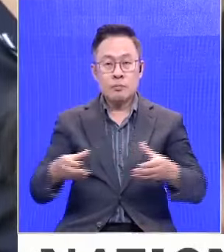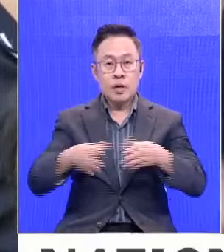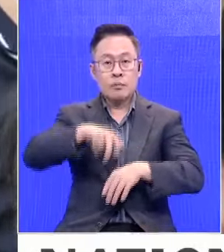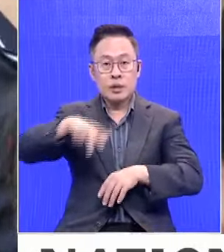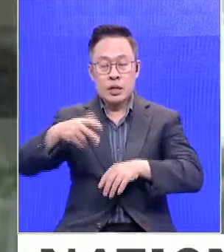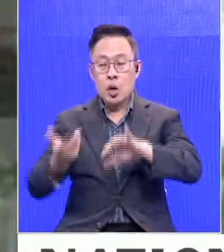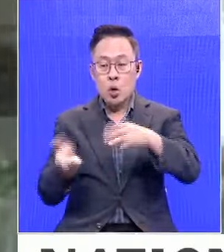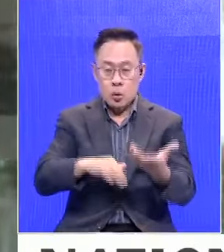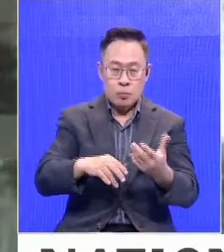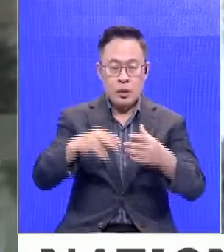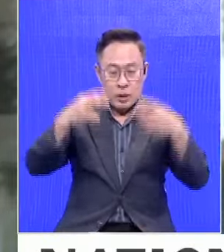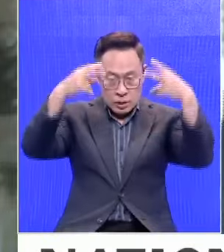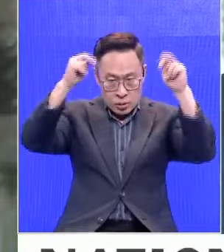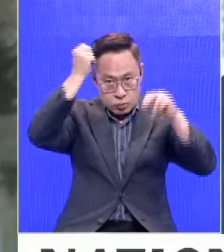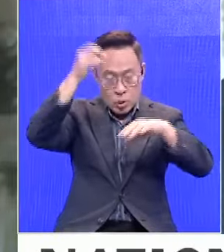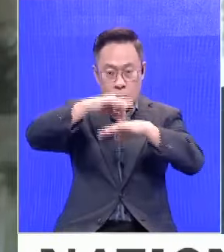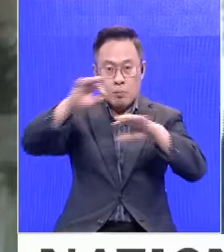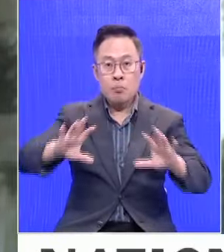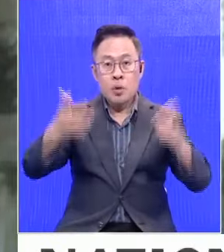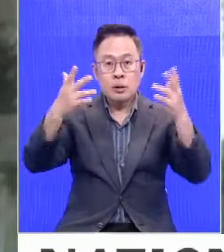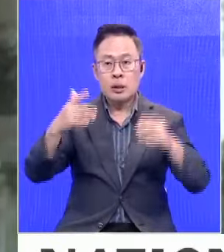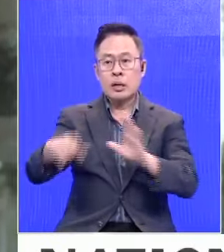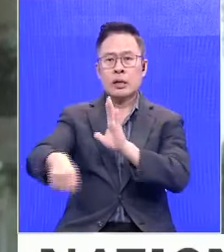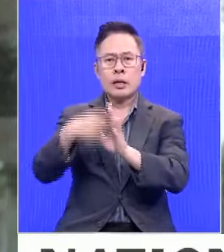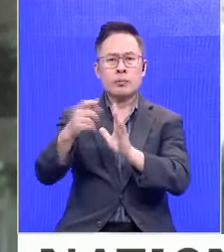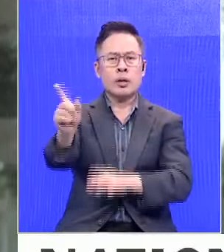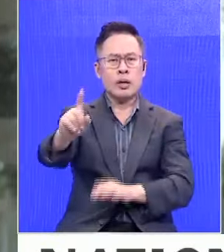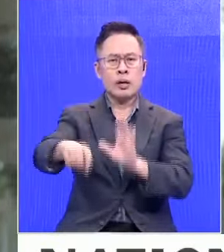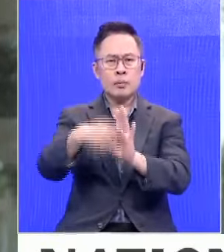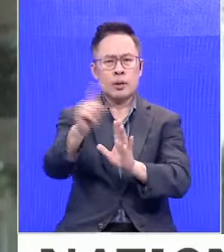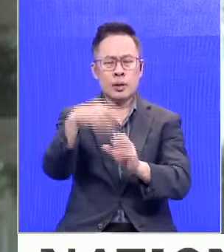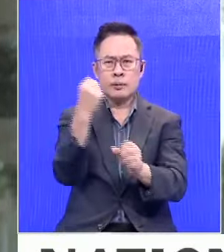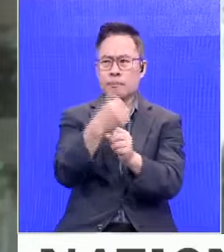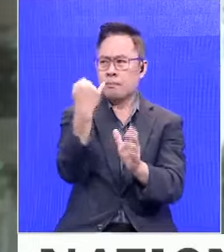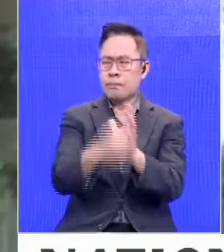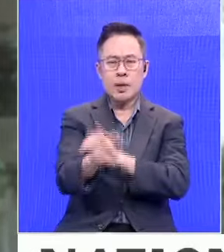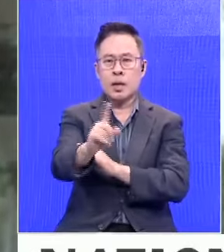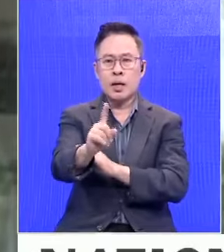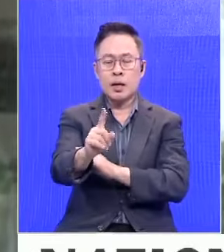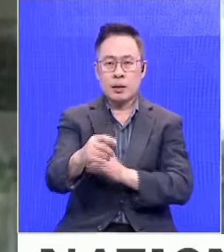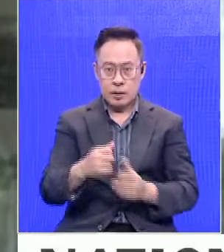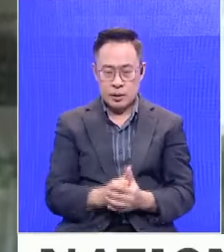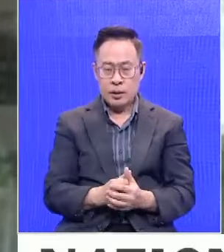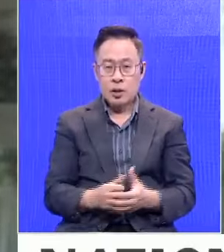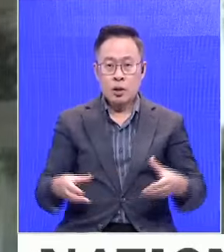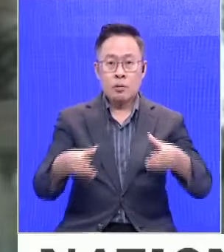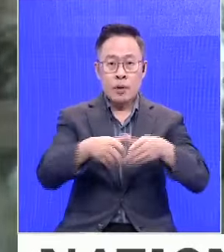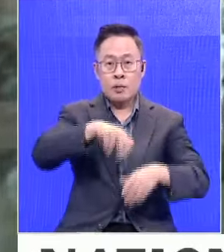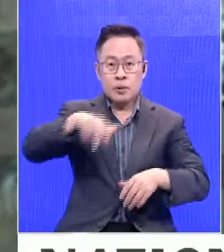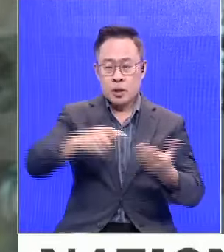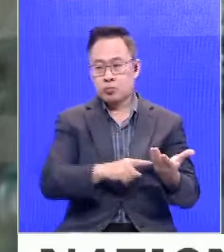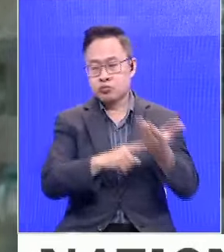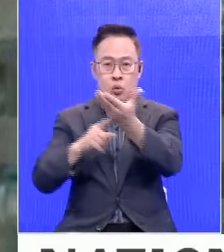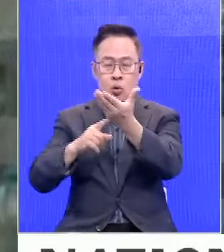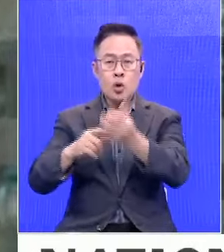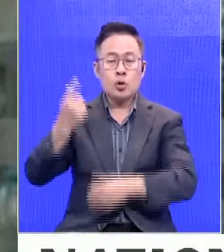ออกต้องประเมินหรือเปล่าเขาจะมีเหตุอะไรมีปัจจัยอะไรคุณสมคิดบอกว่าถ้าจะยุบเพื่อไทยนะเขายื่นกันไปหลายเรื่องแล้วจะยุบจริงเนี่ยทุกอย่